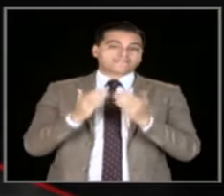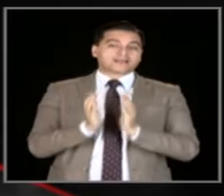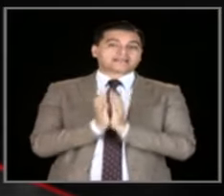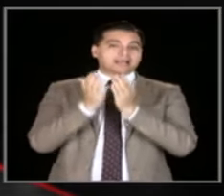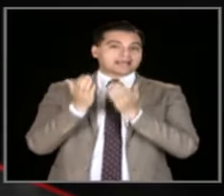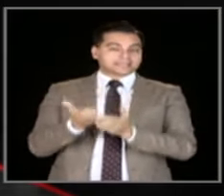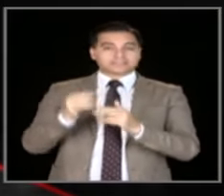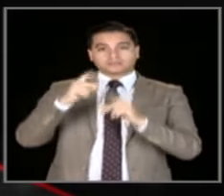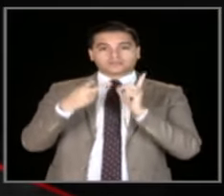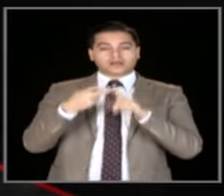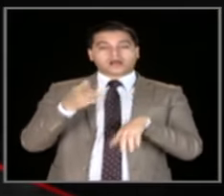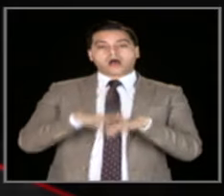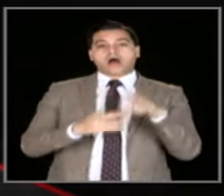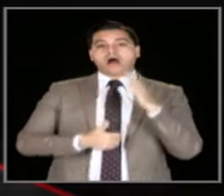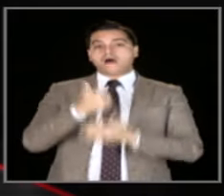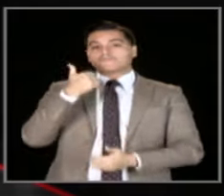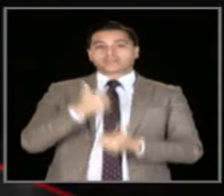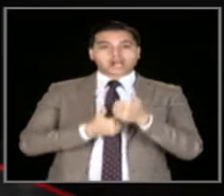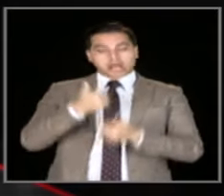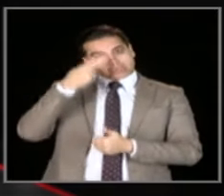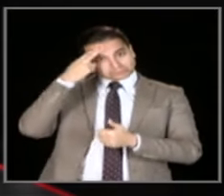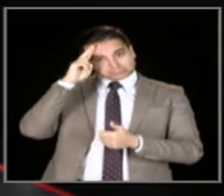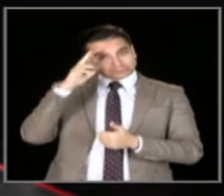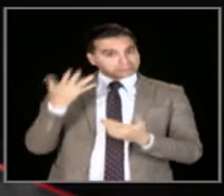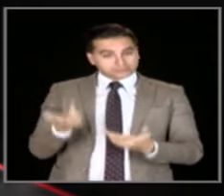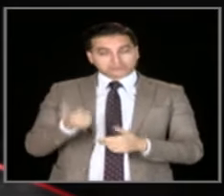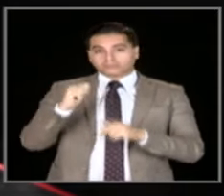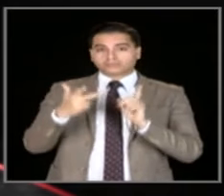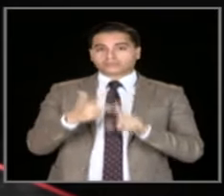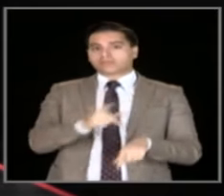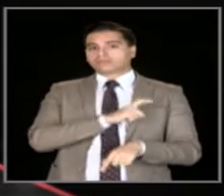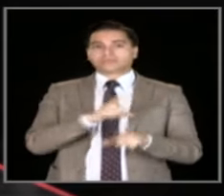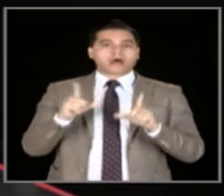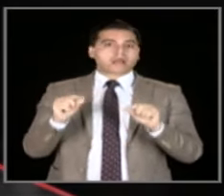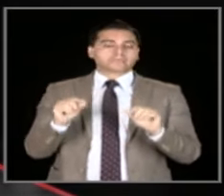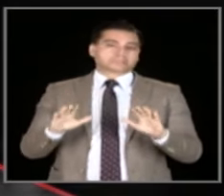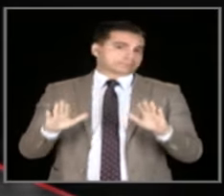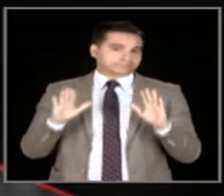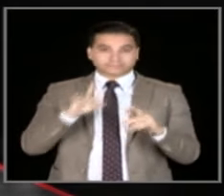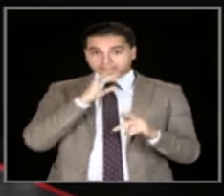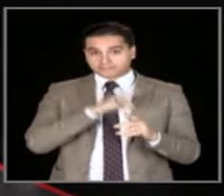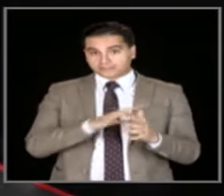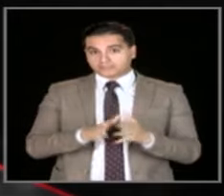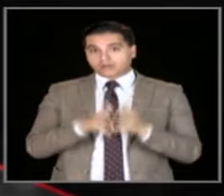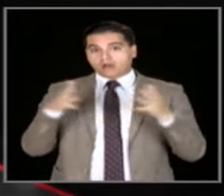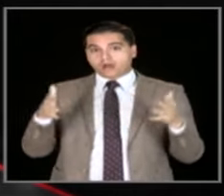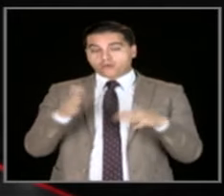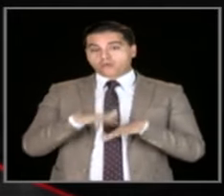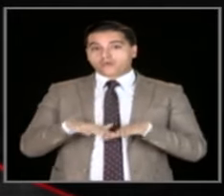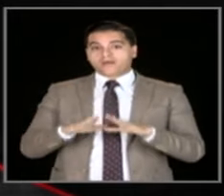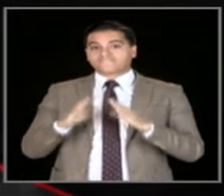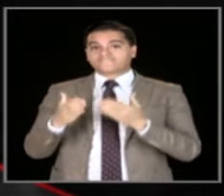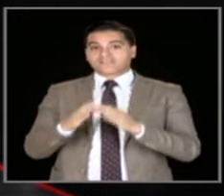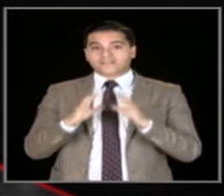بكأس البطولة؟ ومين اللي حيحصل على لقب أفضل لاعب؟ ومين هو الطالب المثالي؟ أما